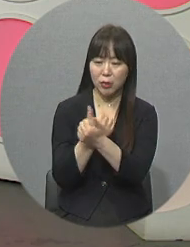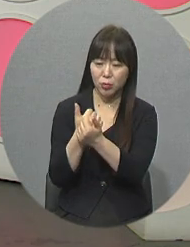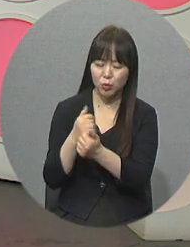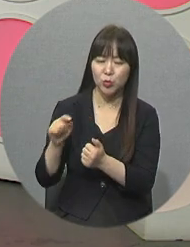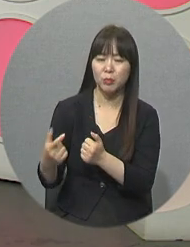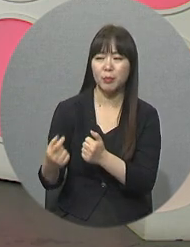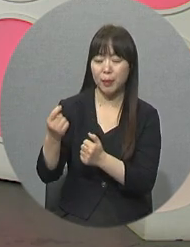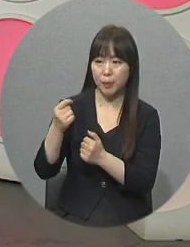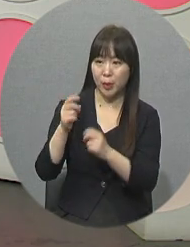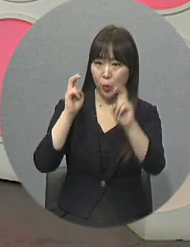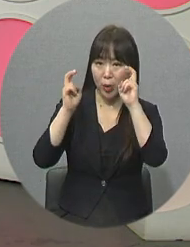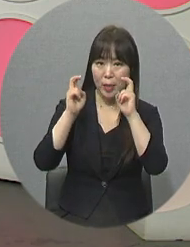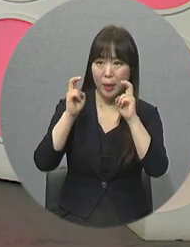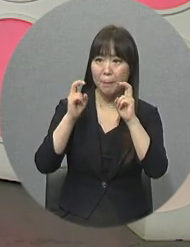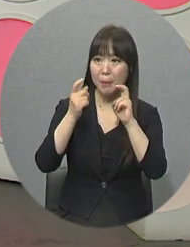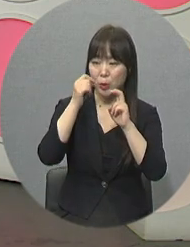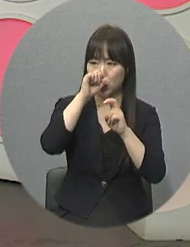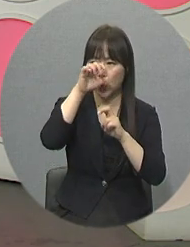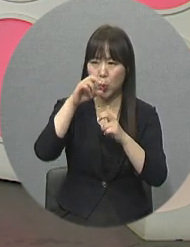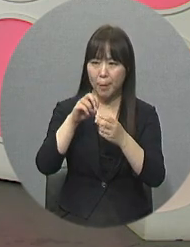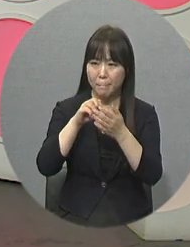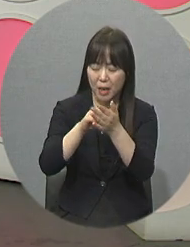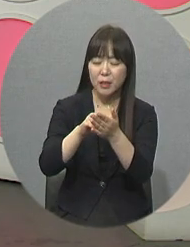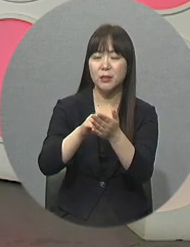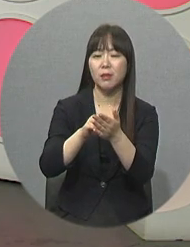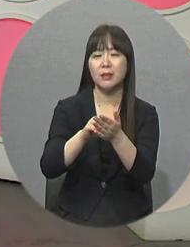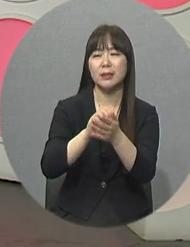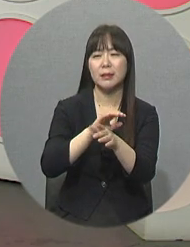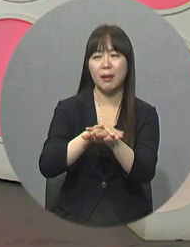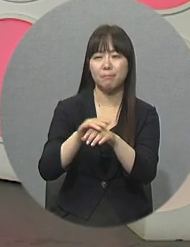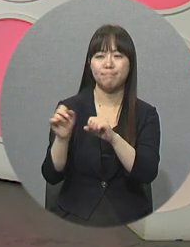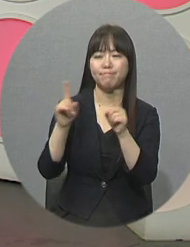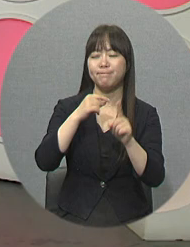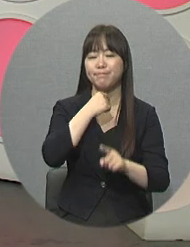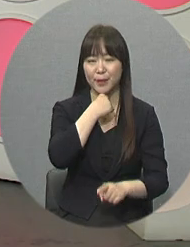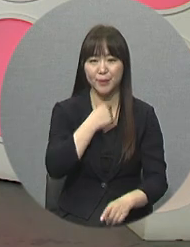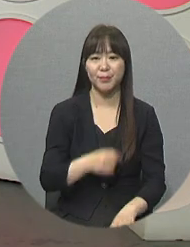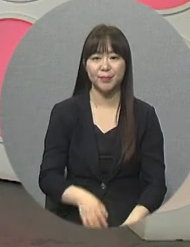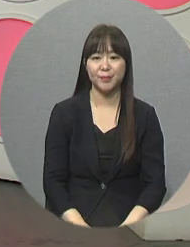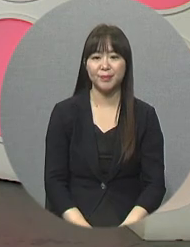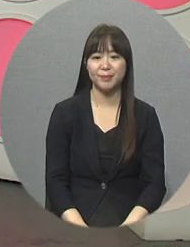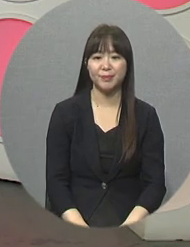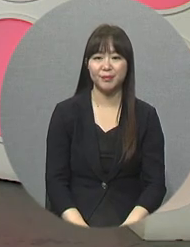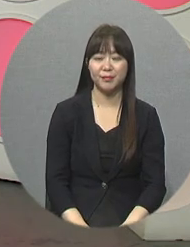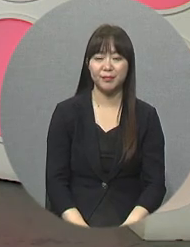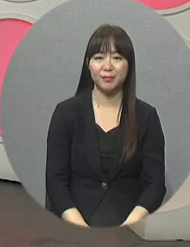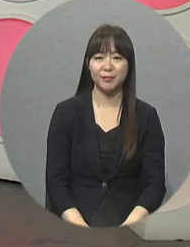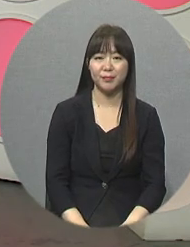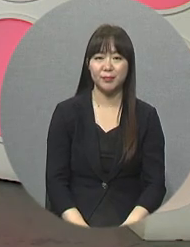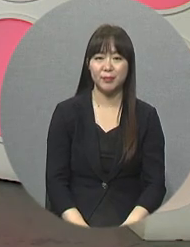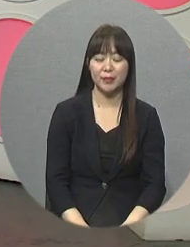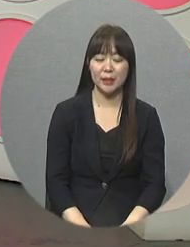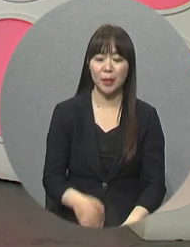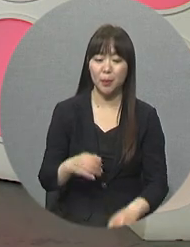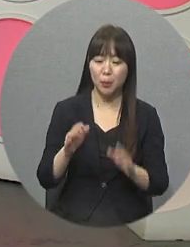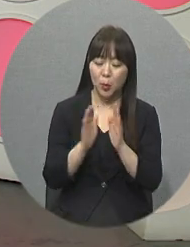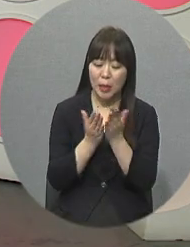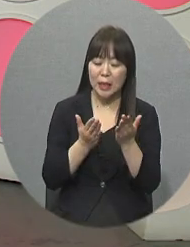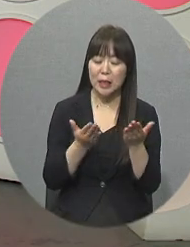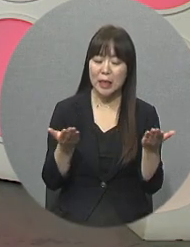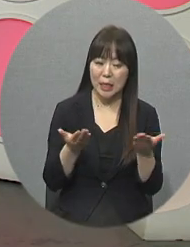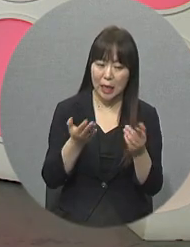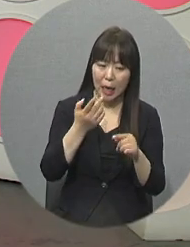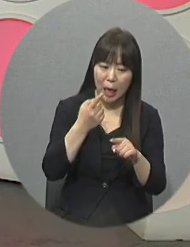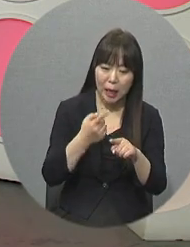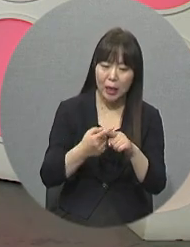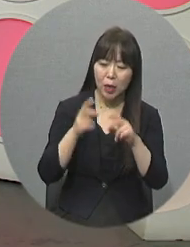또 직장 구하셔가지고 빨리 좀 일어섰으면 좋겠다는 생각이 드네요. 그래요. 네. 또 CEO를 하시다가 또 직장 생활하면 적응이